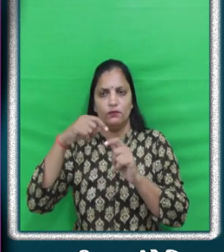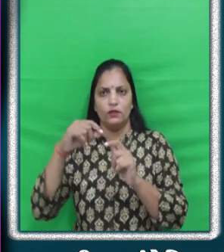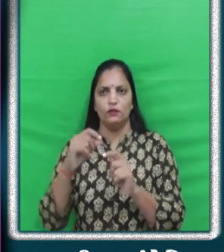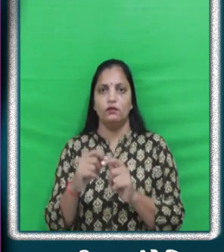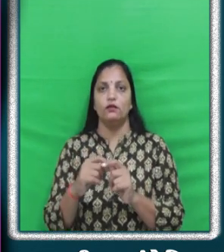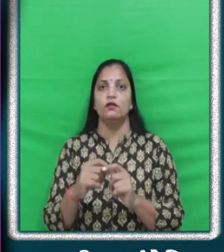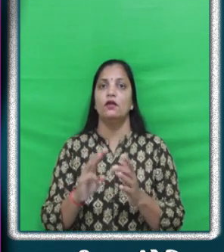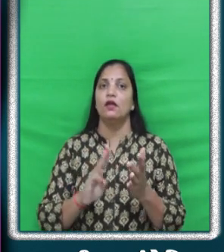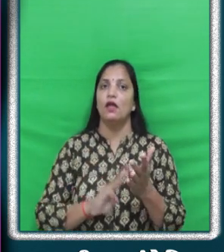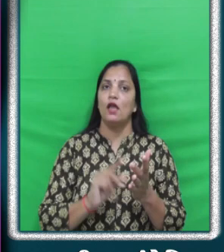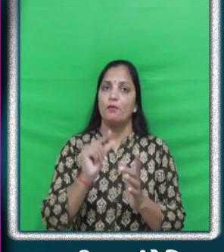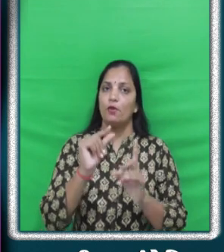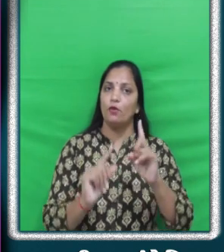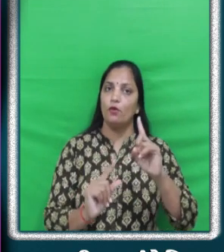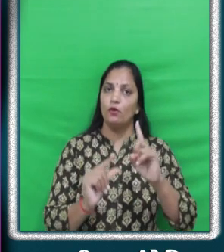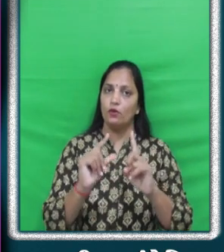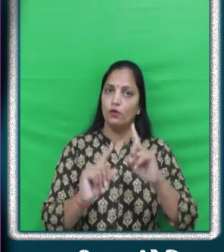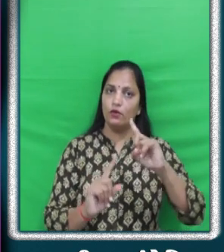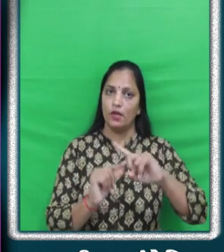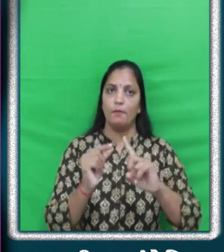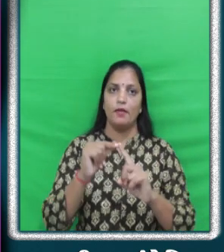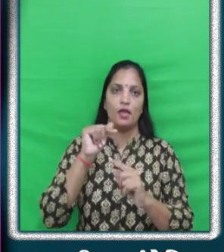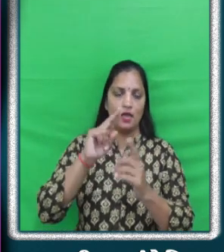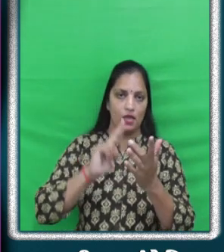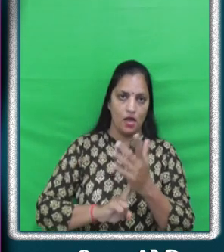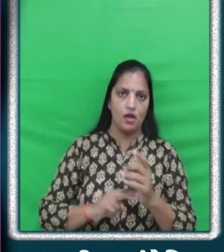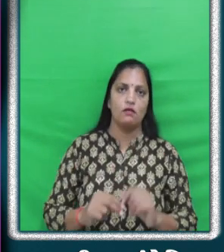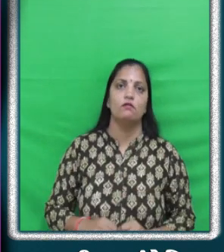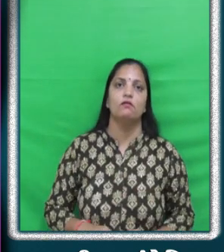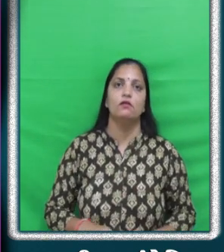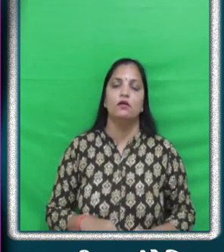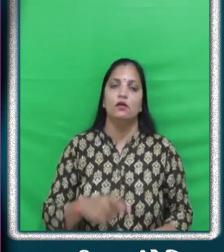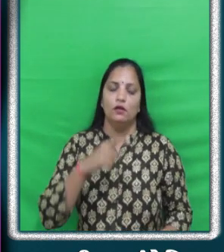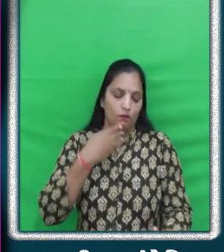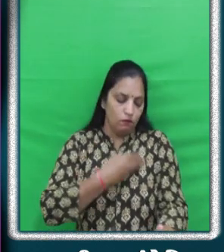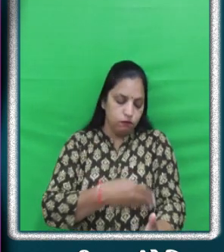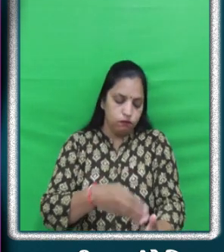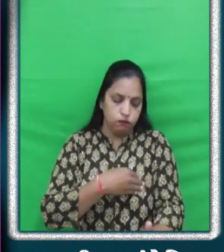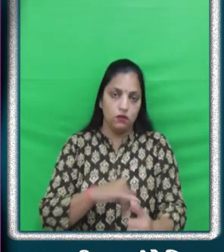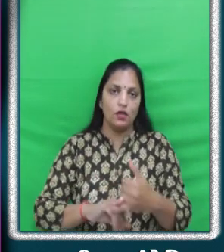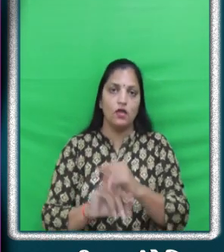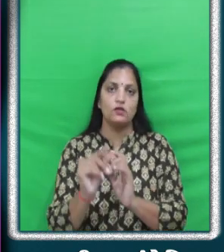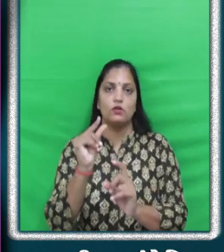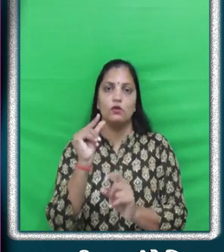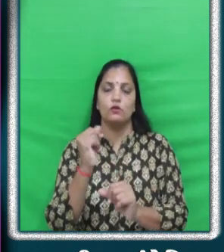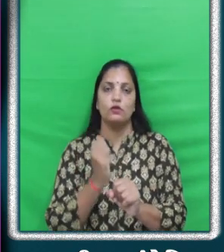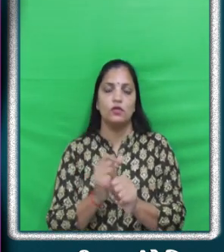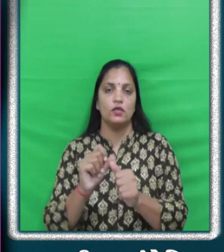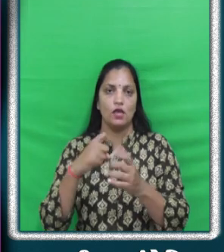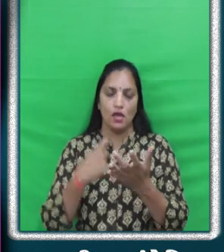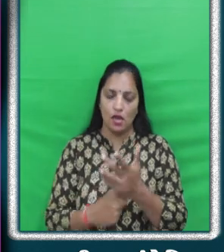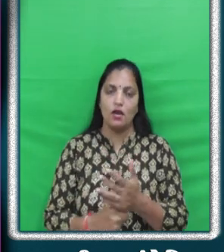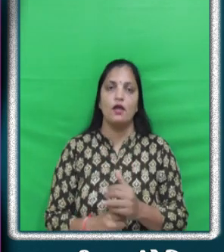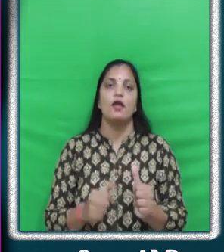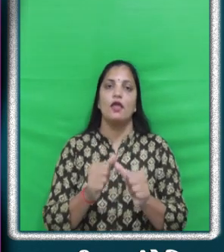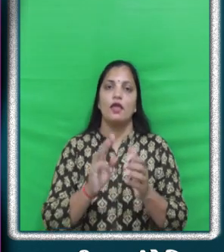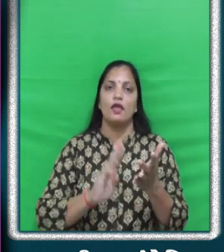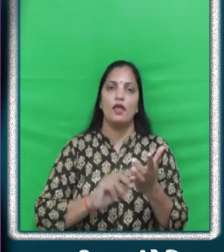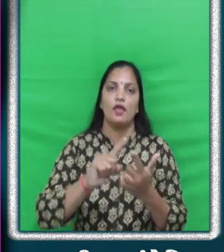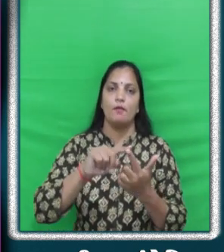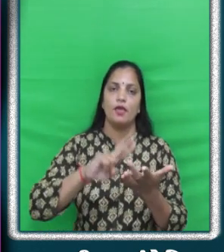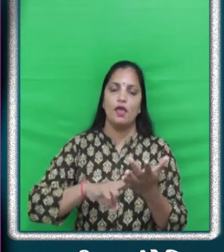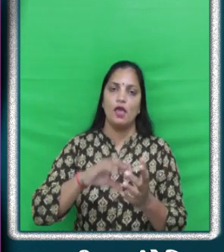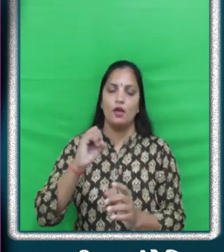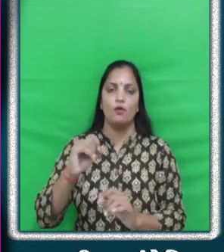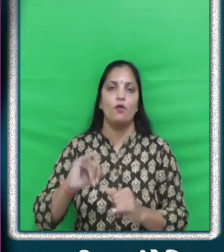નલિકામાં શું થાય છે? મૂત્રપિંડ નલિકાની અંદર રુધિરની અંદર જો ગ્લુકોઝ, એમિનો એસિડ અને આવશ્યકતા